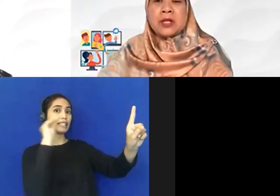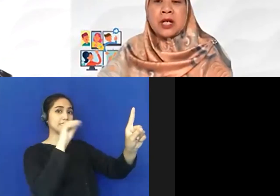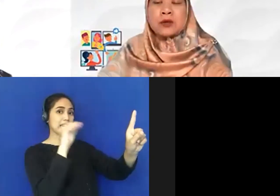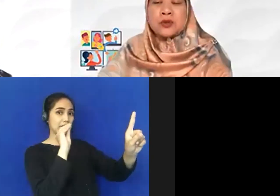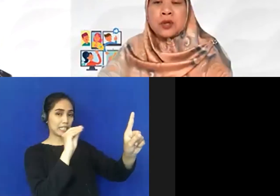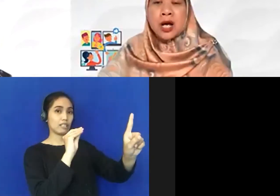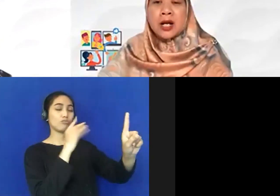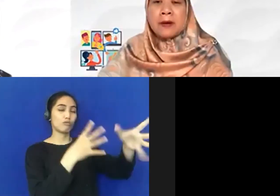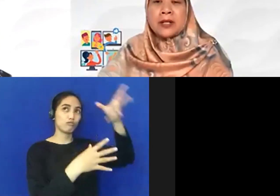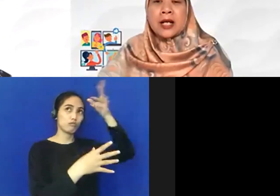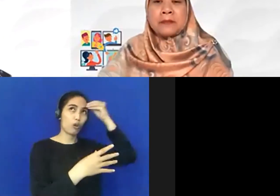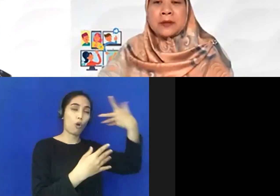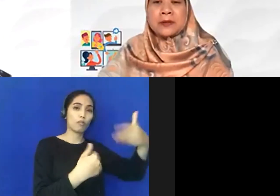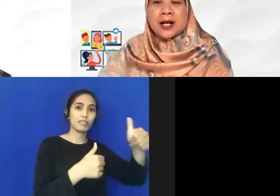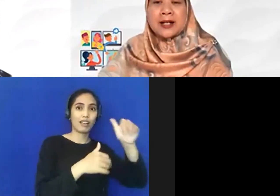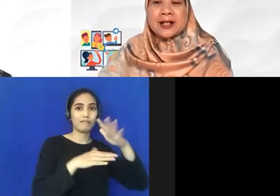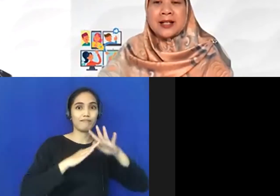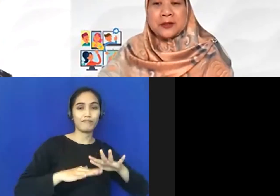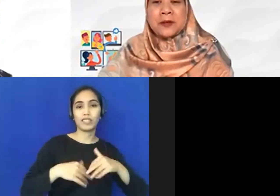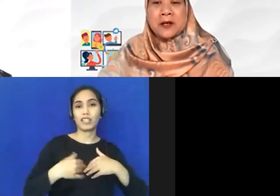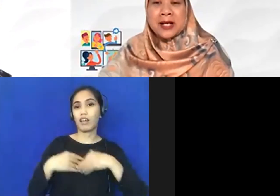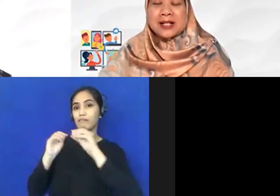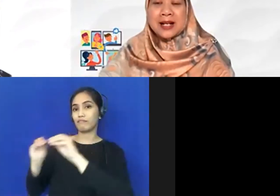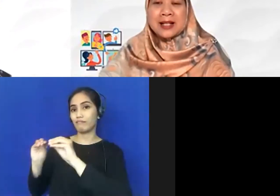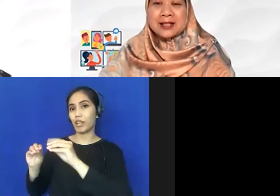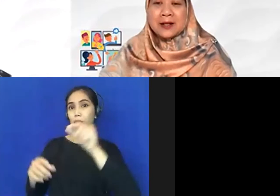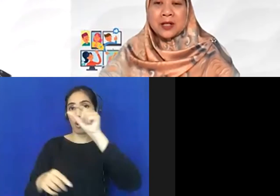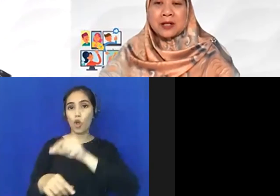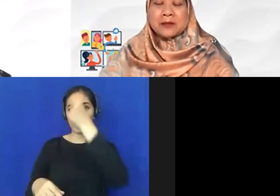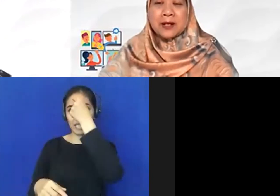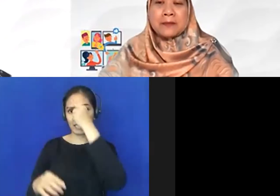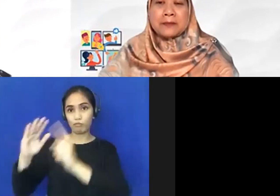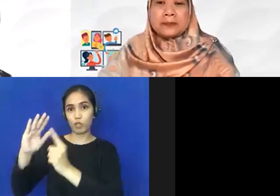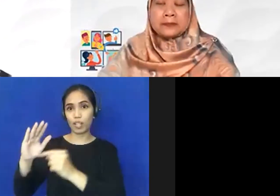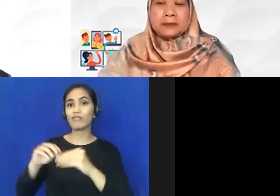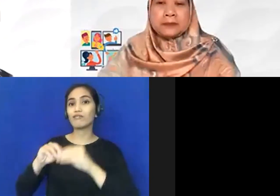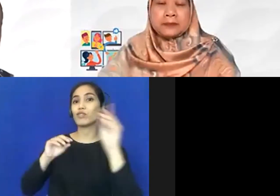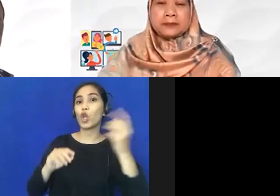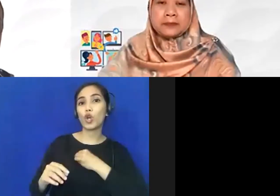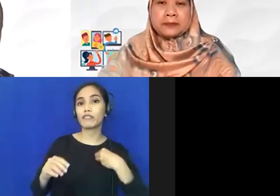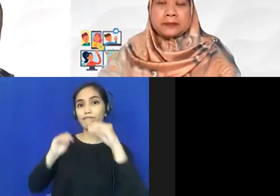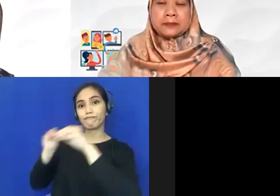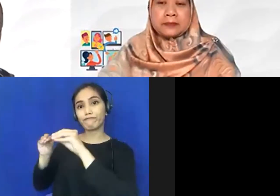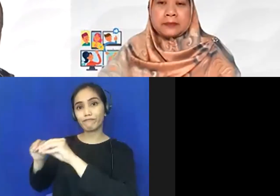bisa memberikan rujukan apabila diperlukan. Itu upaya-upaya sekarang ini kita lakukan, Mas Bram.